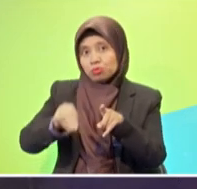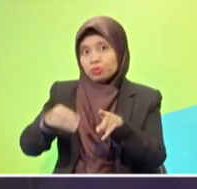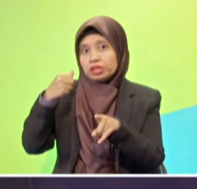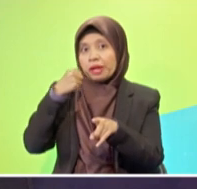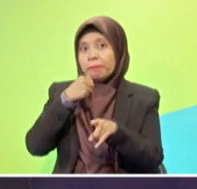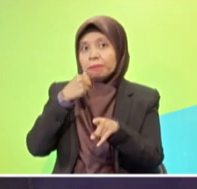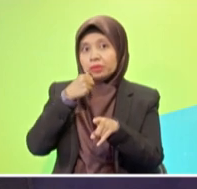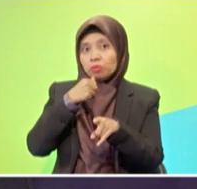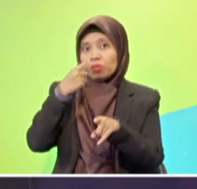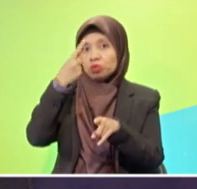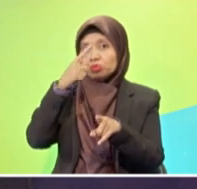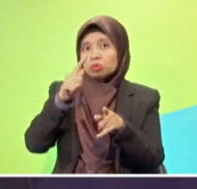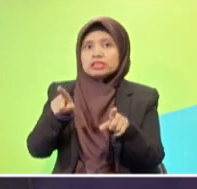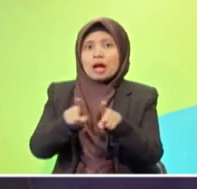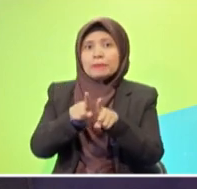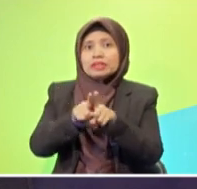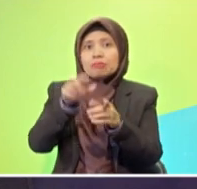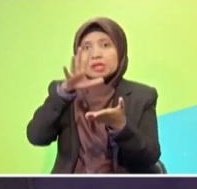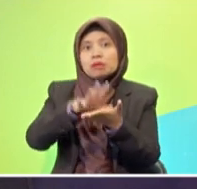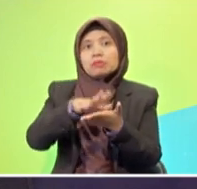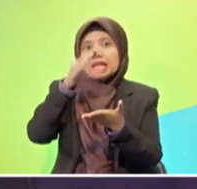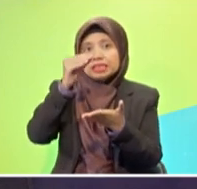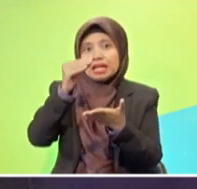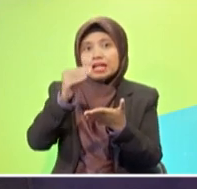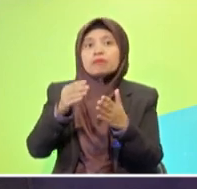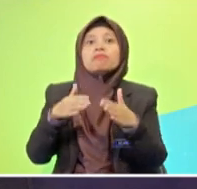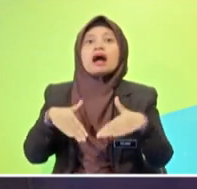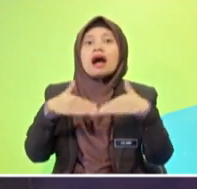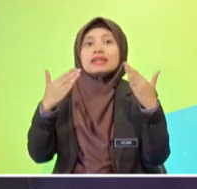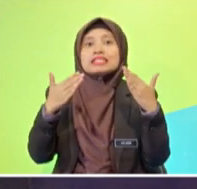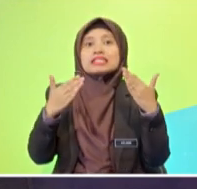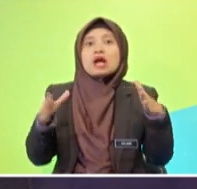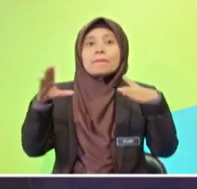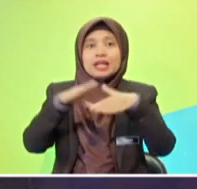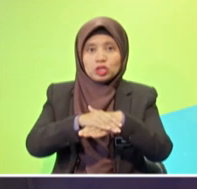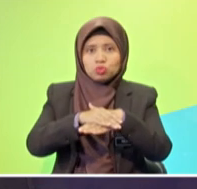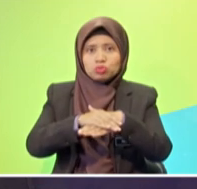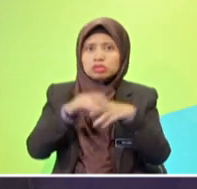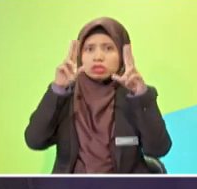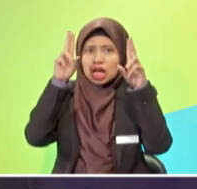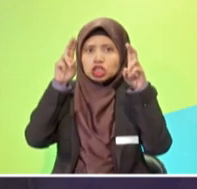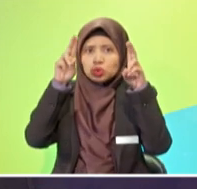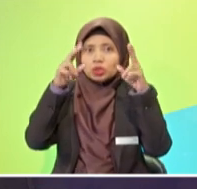untuk hari ini dalam motivasi dengan topiknya kisah teladan